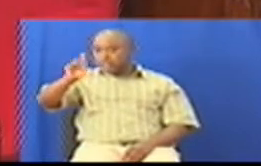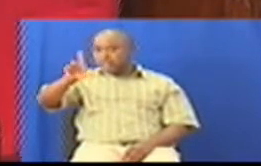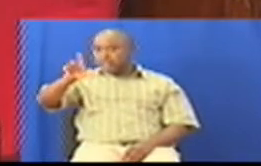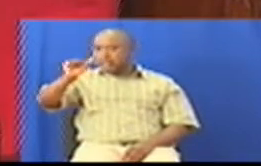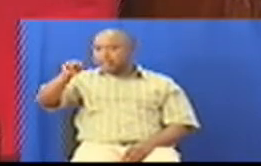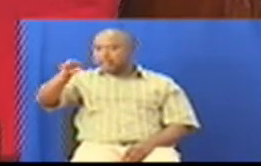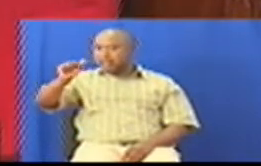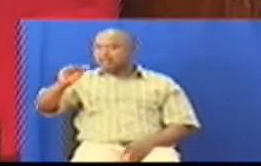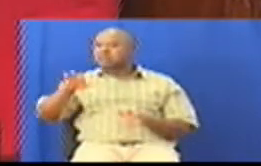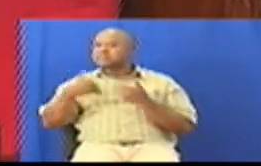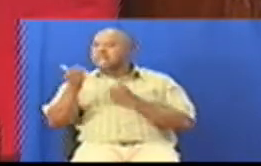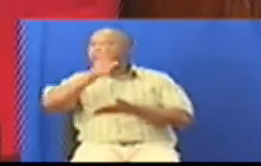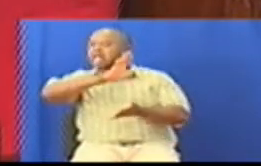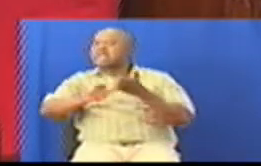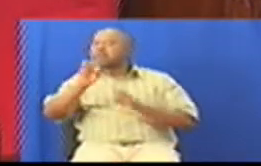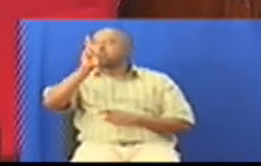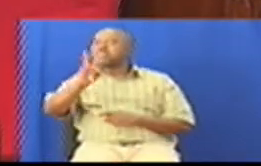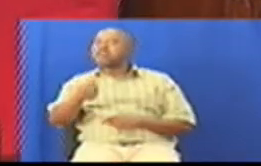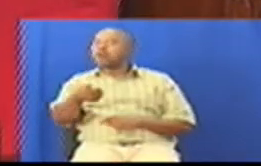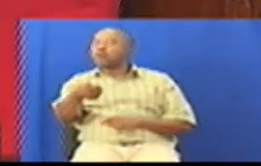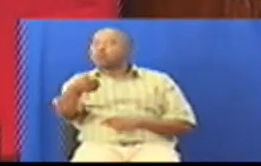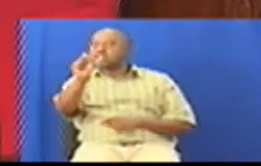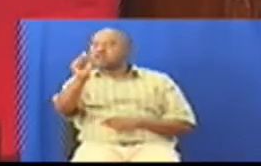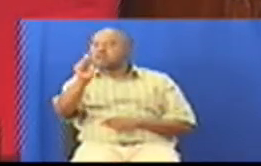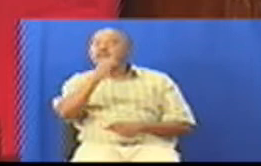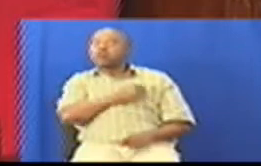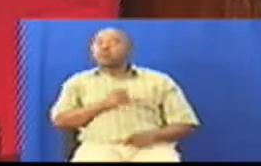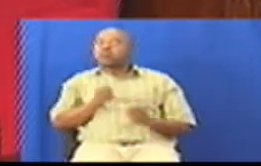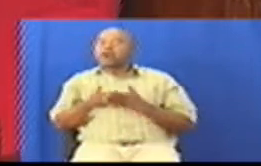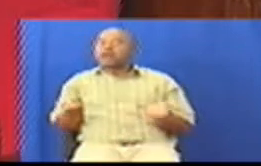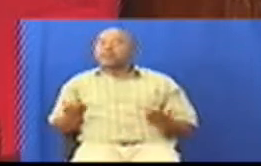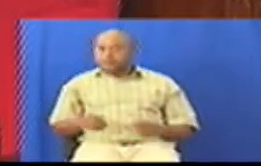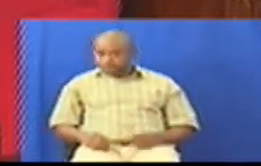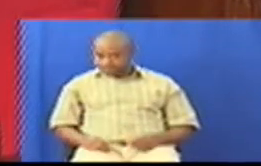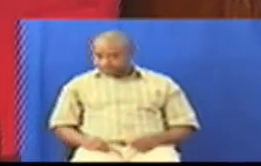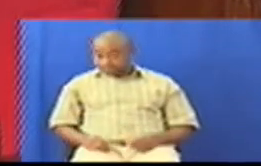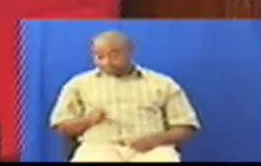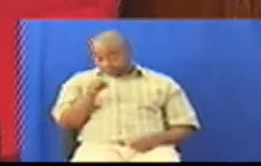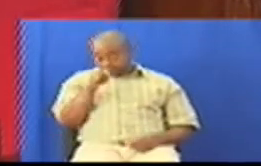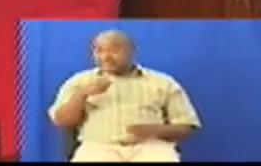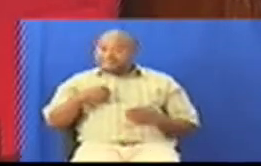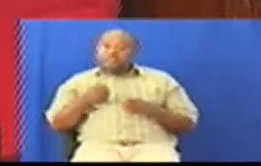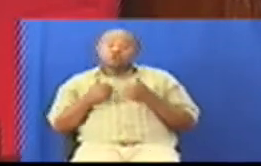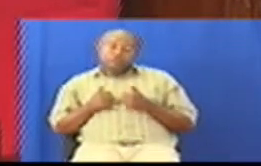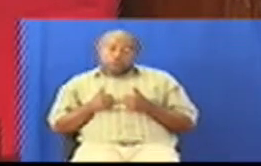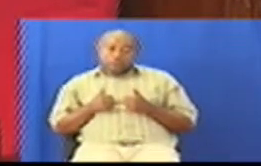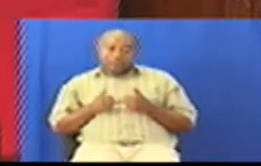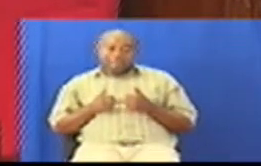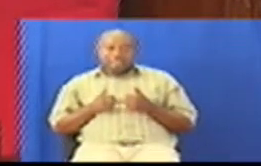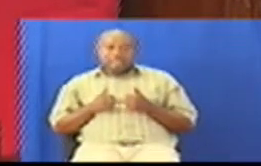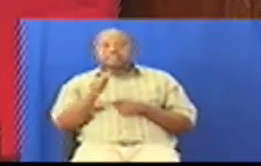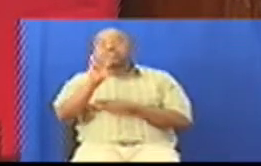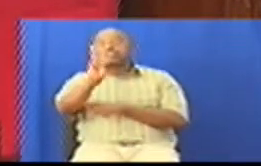hiki hakionyeshi kujutia tukio hili. Hukumu hii ilivyotoka, chama hiki tulitegemea kama viongozi wa